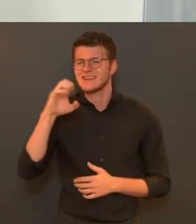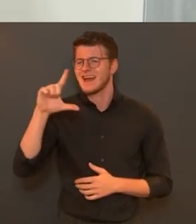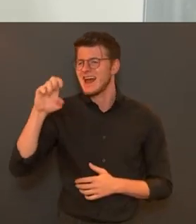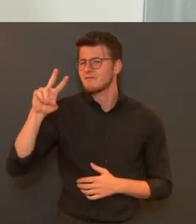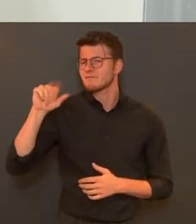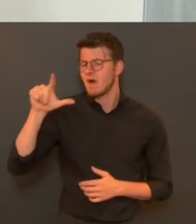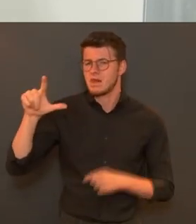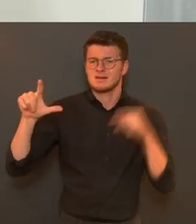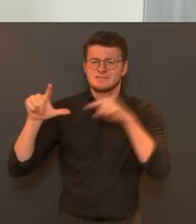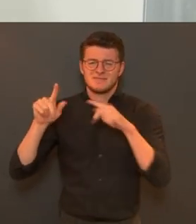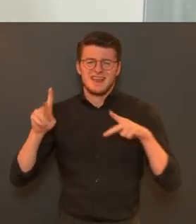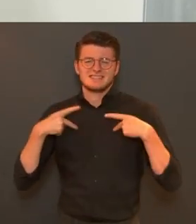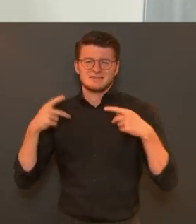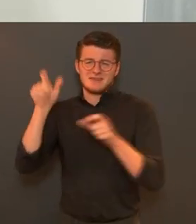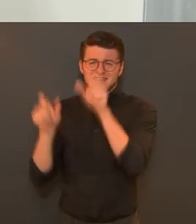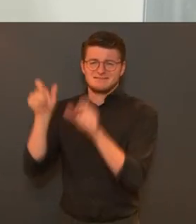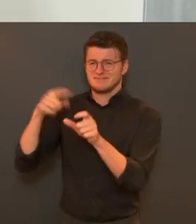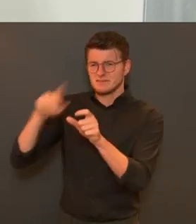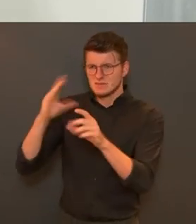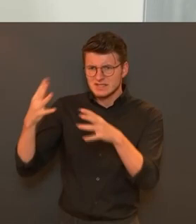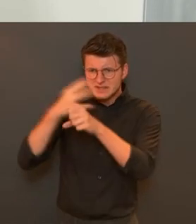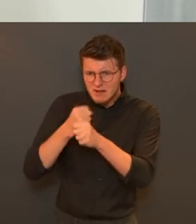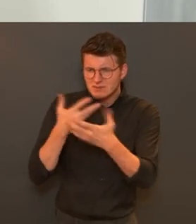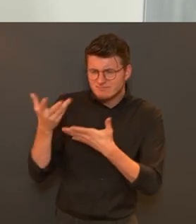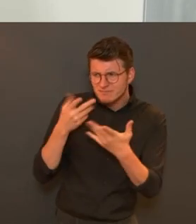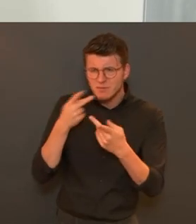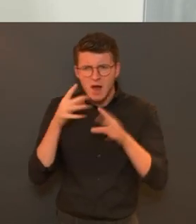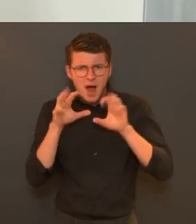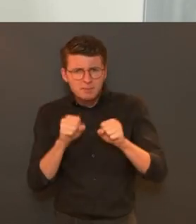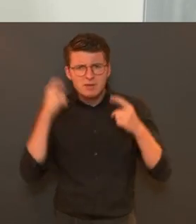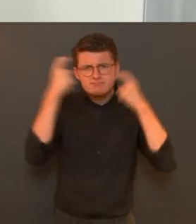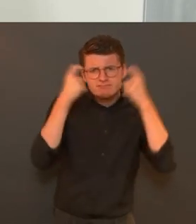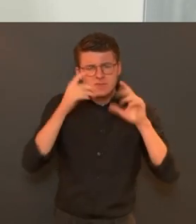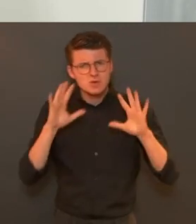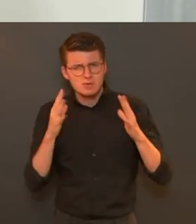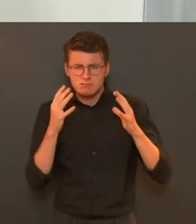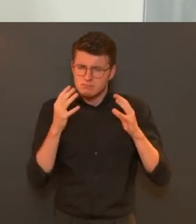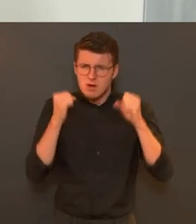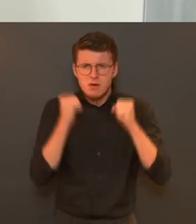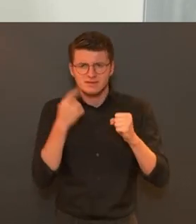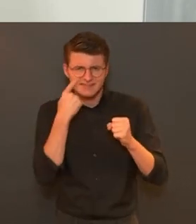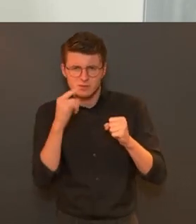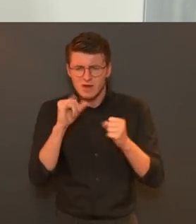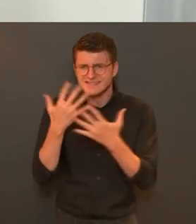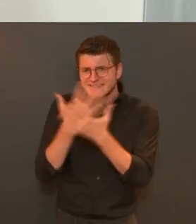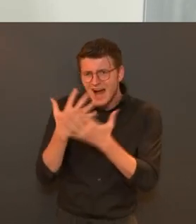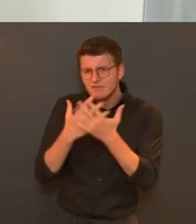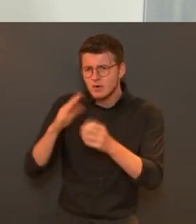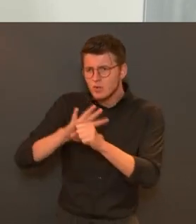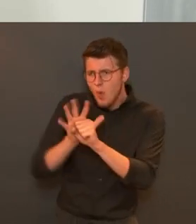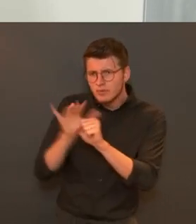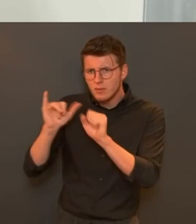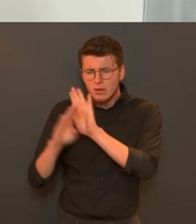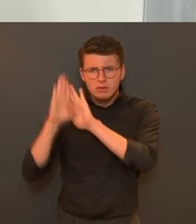experts de la cellule d'évaluation, nous essayons d'arriver à une solution modulable qui dépendra de la